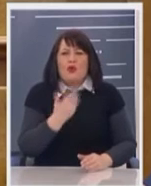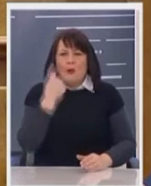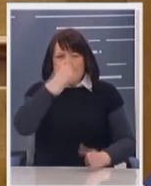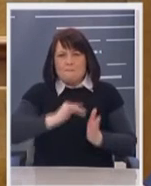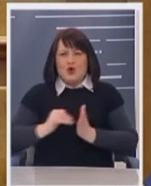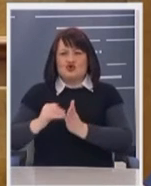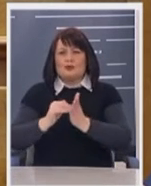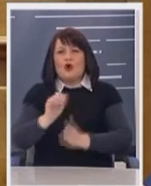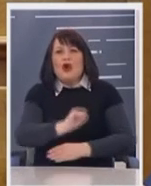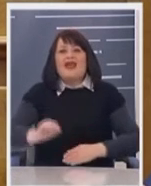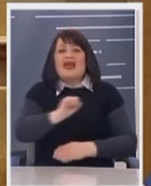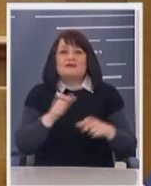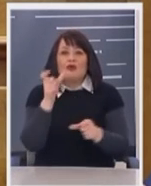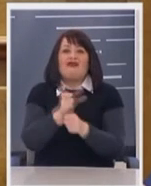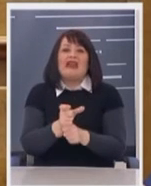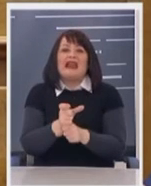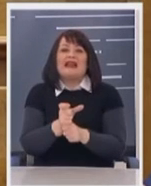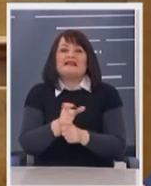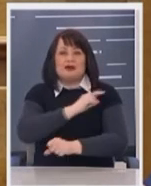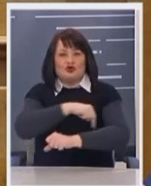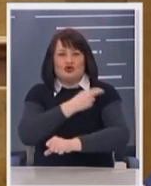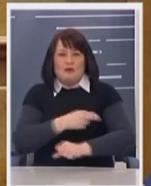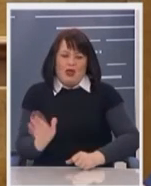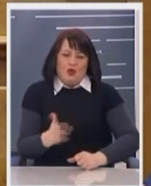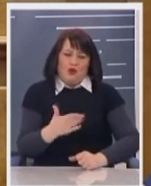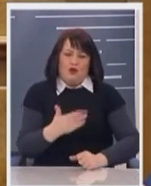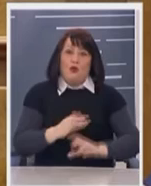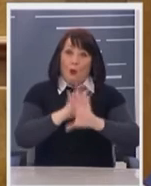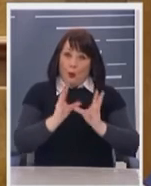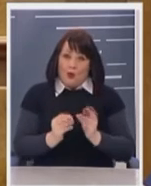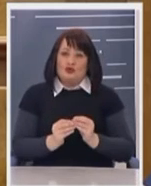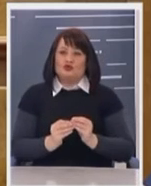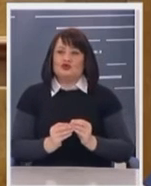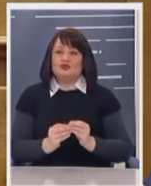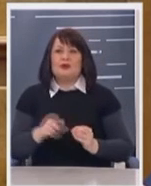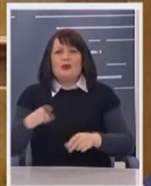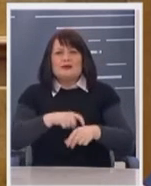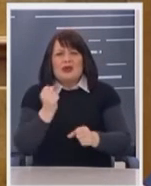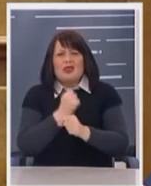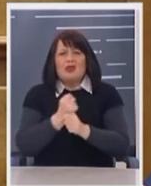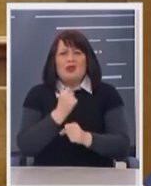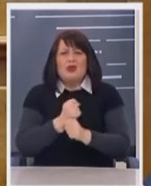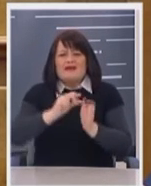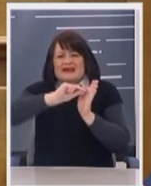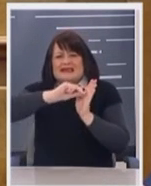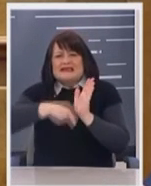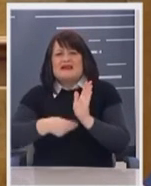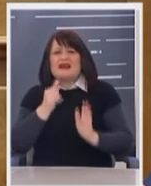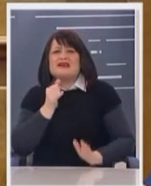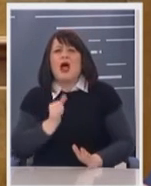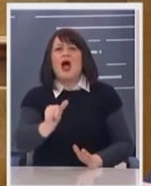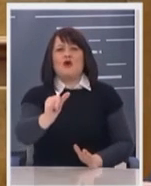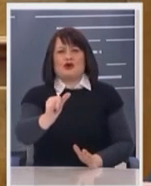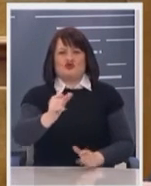προσωπικό καθαρισμού και φύλαξης των νοσοκομείων, το οποίο δουλεύει σήμερα με συμβάσεις αορίστου